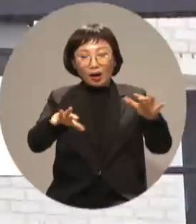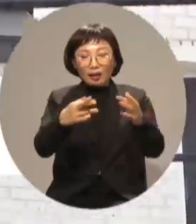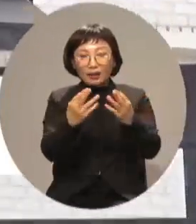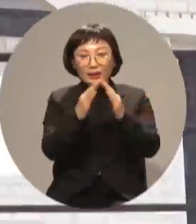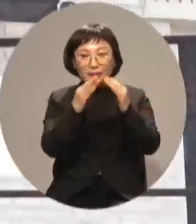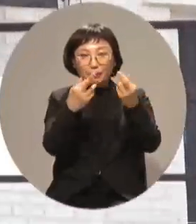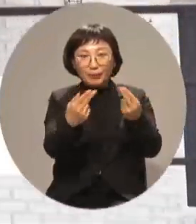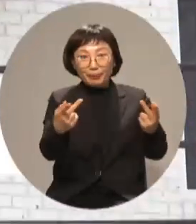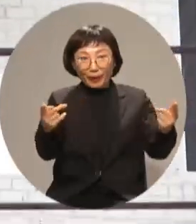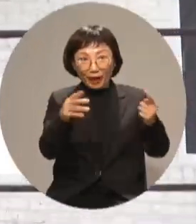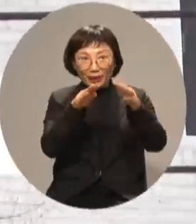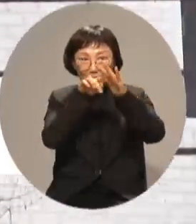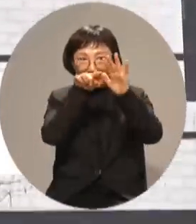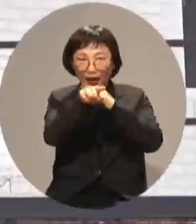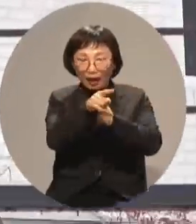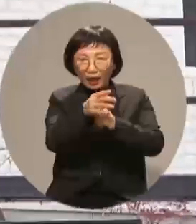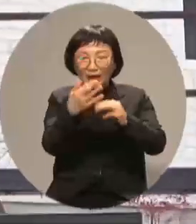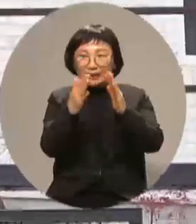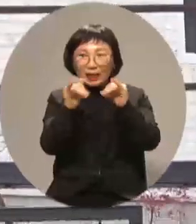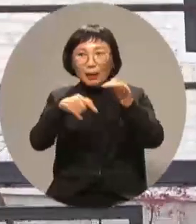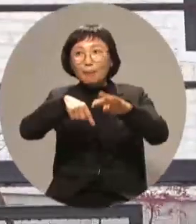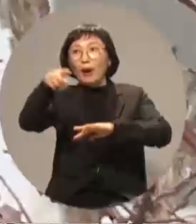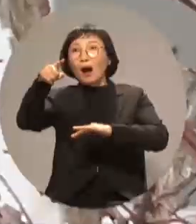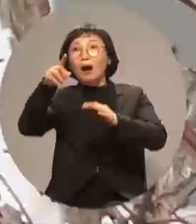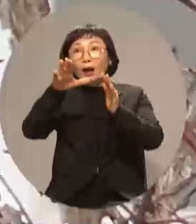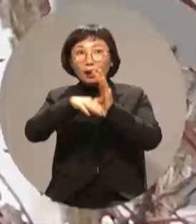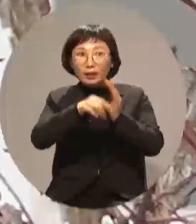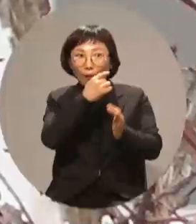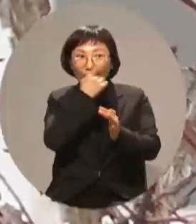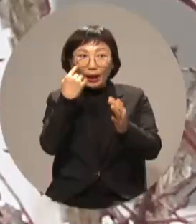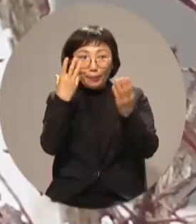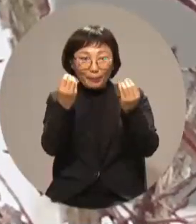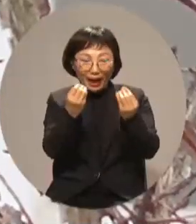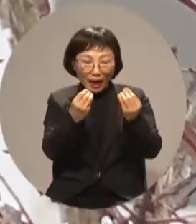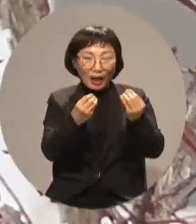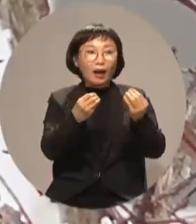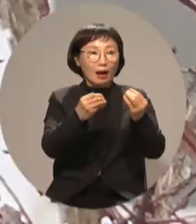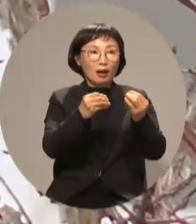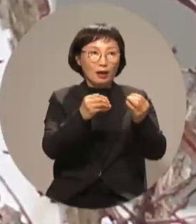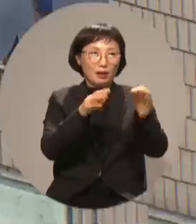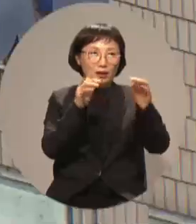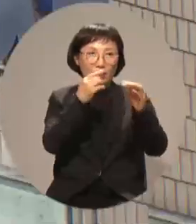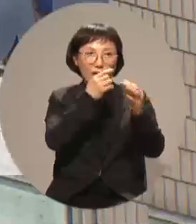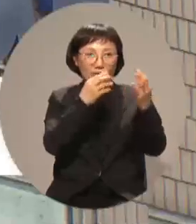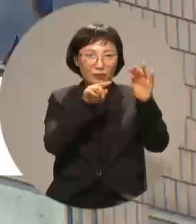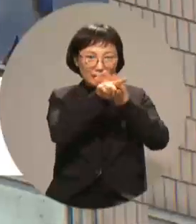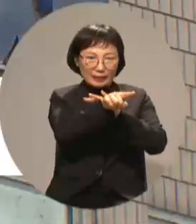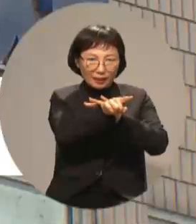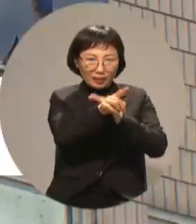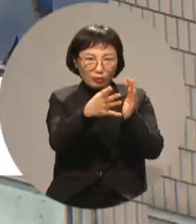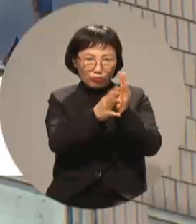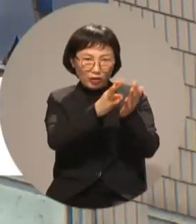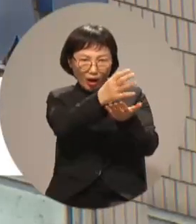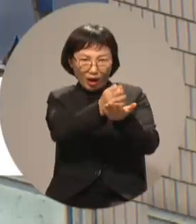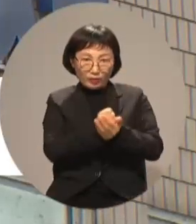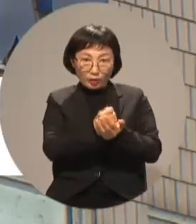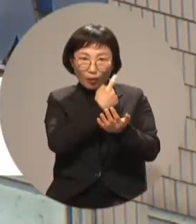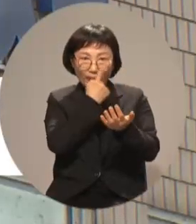집주인들이 밖에 나가는 템을 기다린 정황도 확인됐습니다 잠깐 딱 하더라